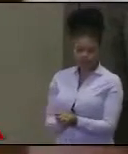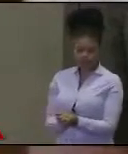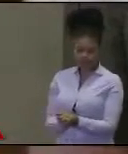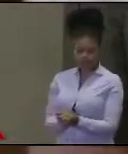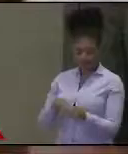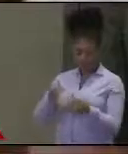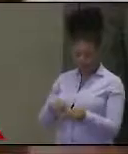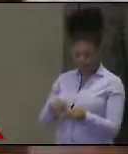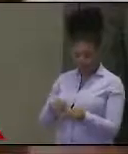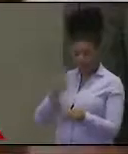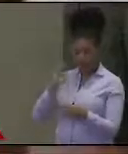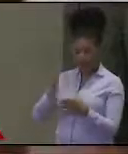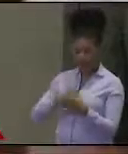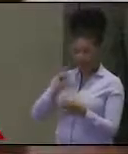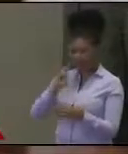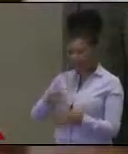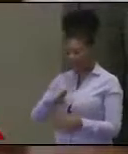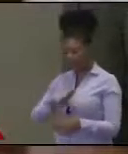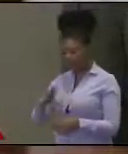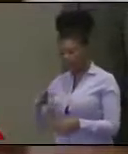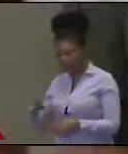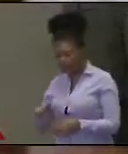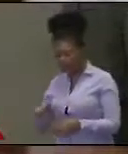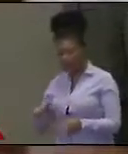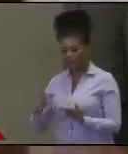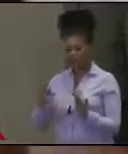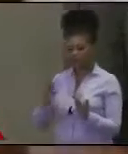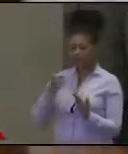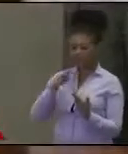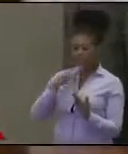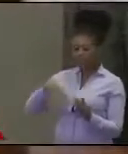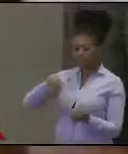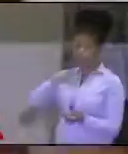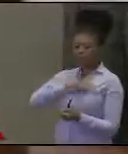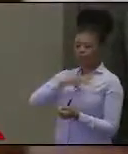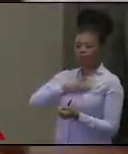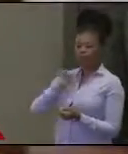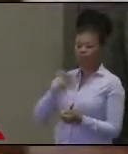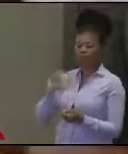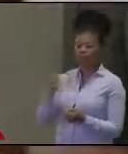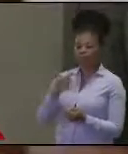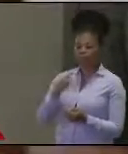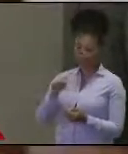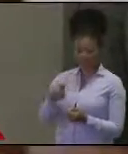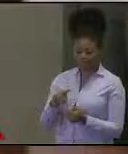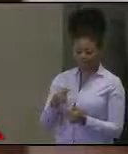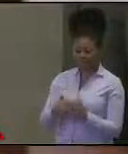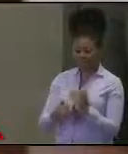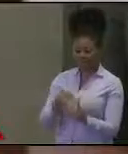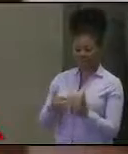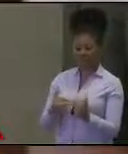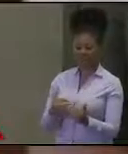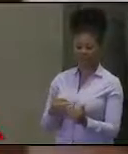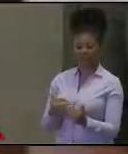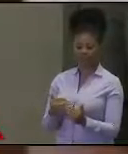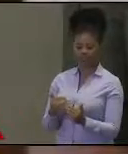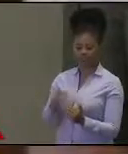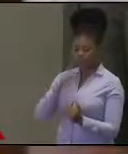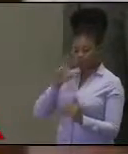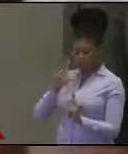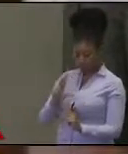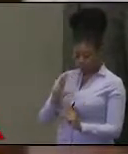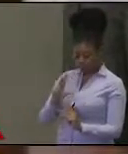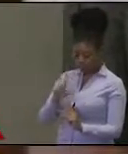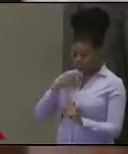apha funeka kubekho ukhansila kubekho ubani bani kube kuformalize kwenziwe zonke izinto oomatiwana basengqamakho hayi uhleli